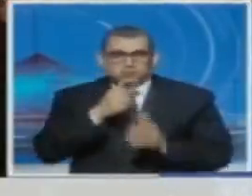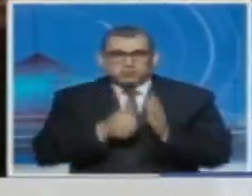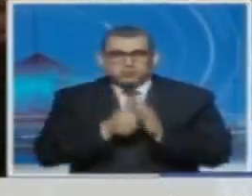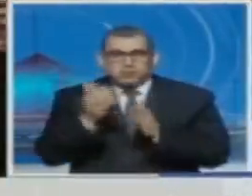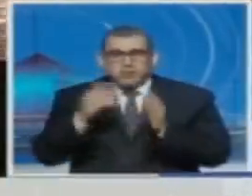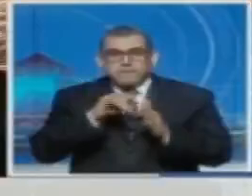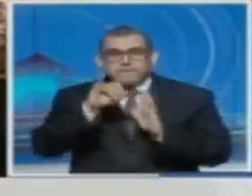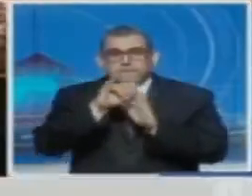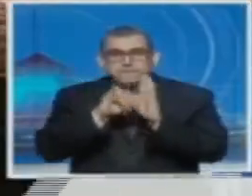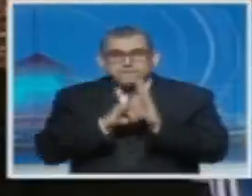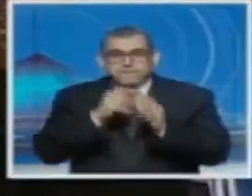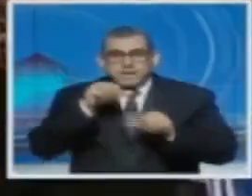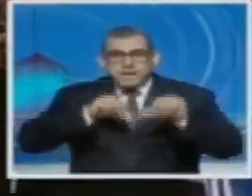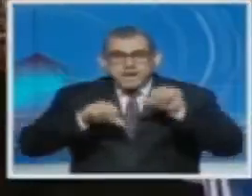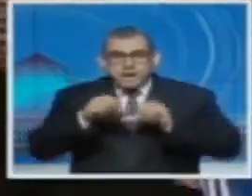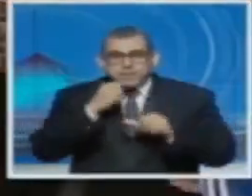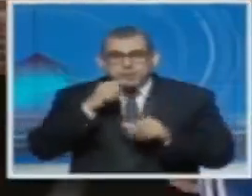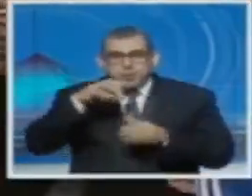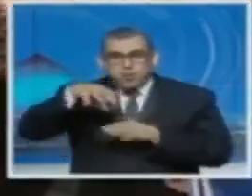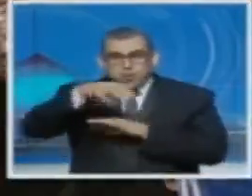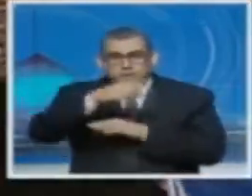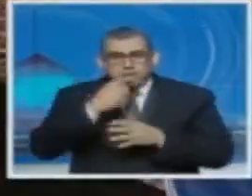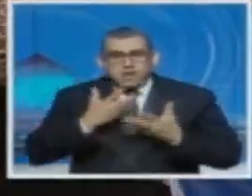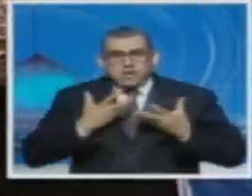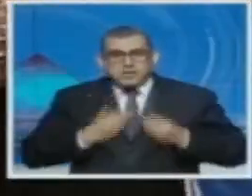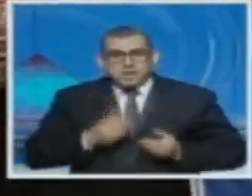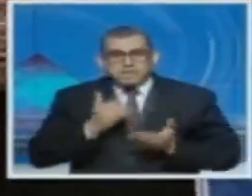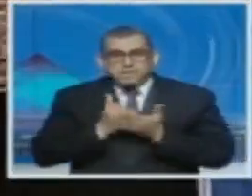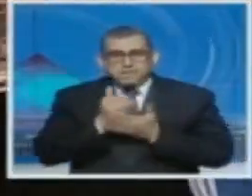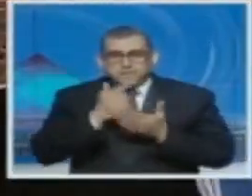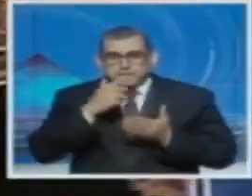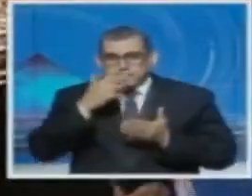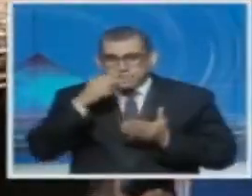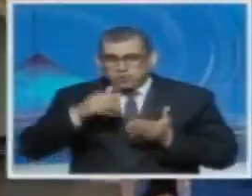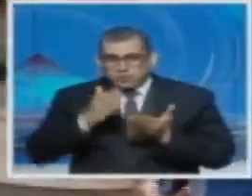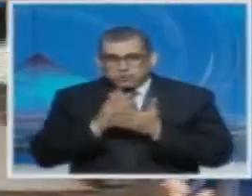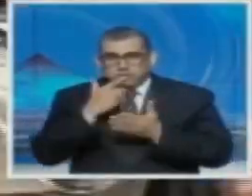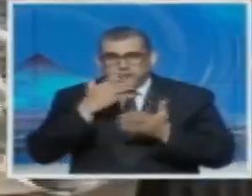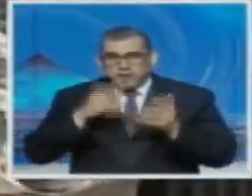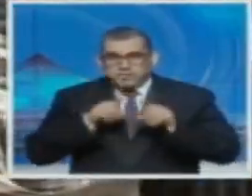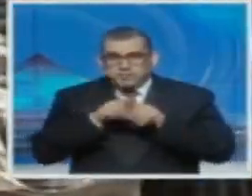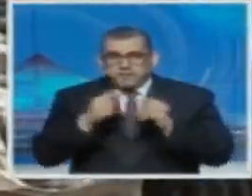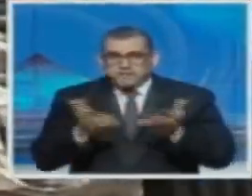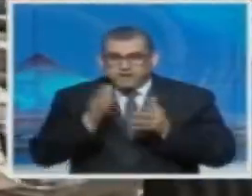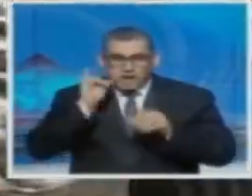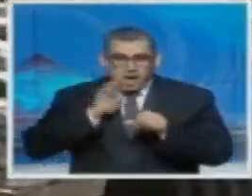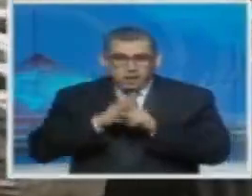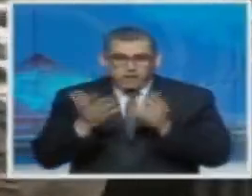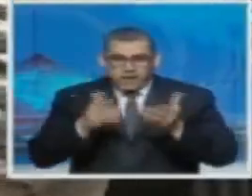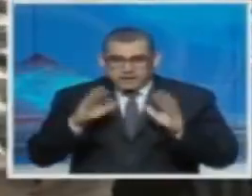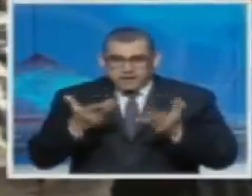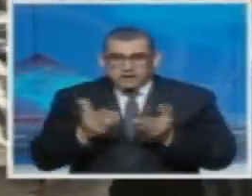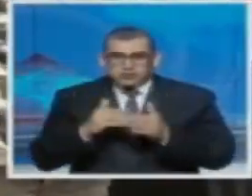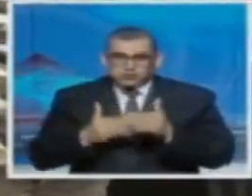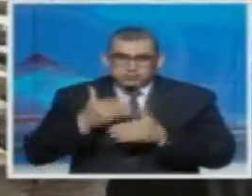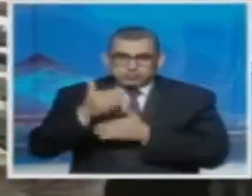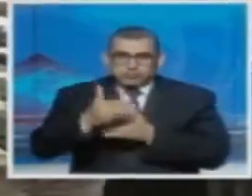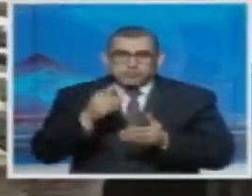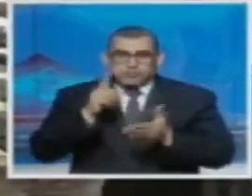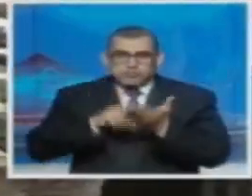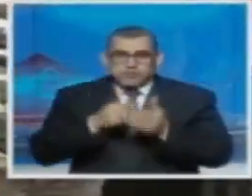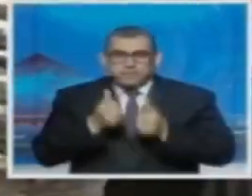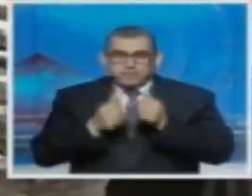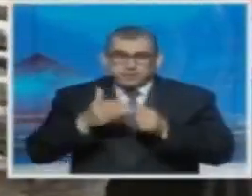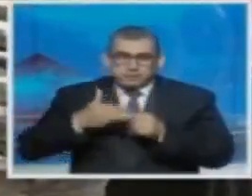الكيمياء والجغرافيا تبدأ الاستراحة البينية لامتحانات الثانوية العامة بالتزامن مع أجازة عيد الأضحى المبارك، ومن ثم العودة مرة